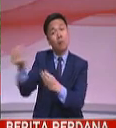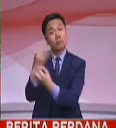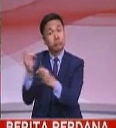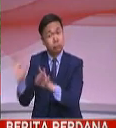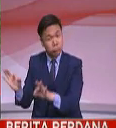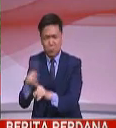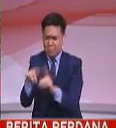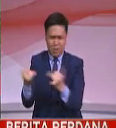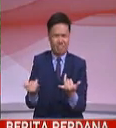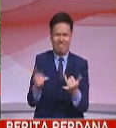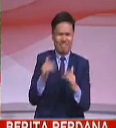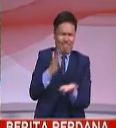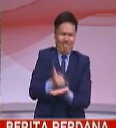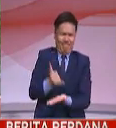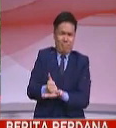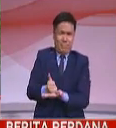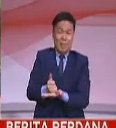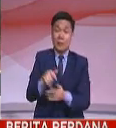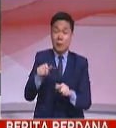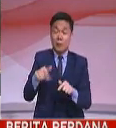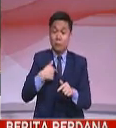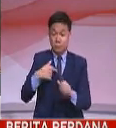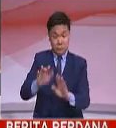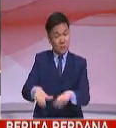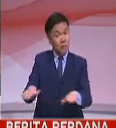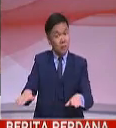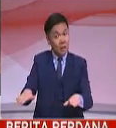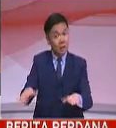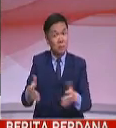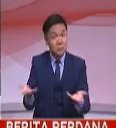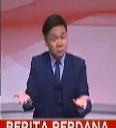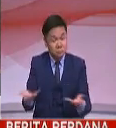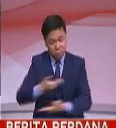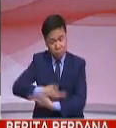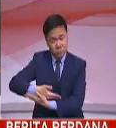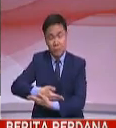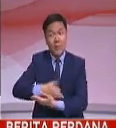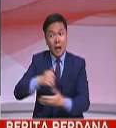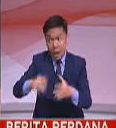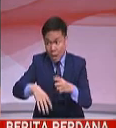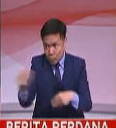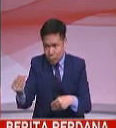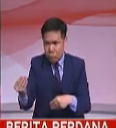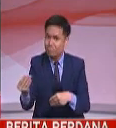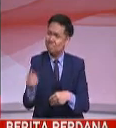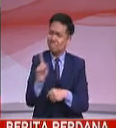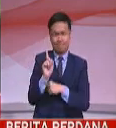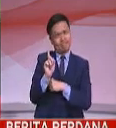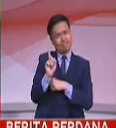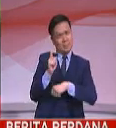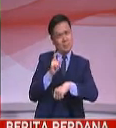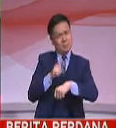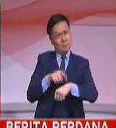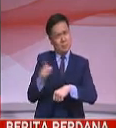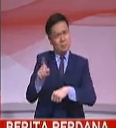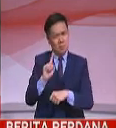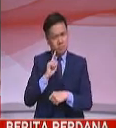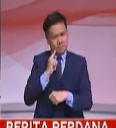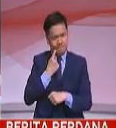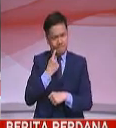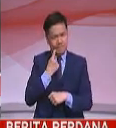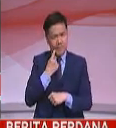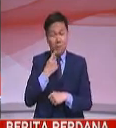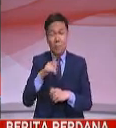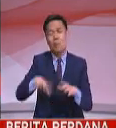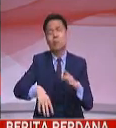Macam anak-anak, saya prefer diorang keluar bila perlu. Kalau macam dulu, kita mungkin lebih biarkan